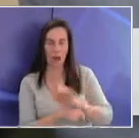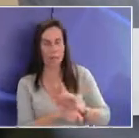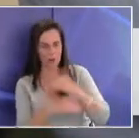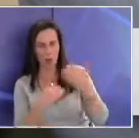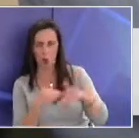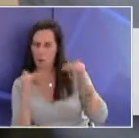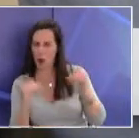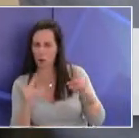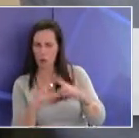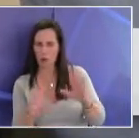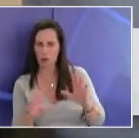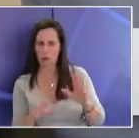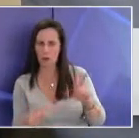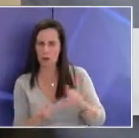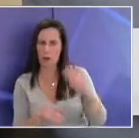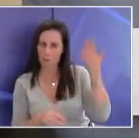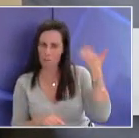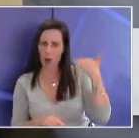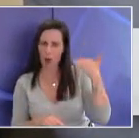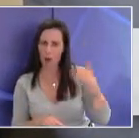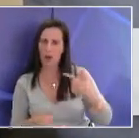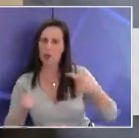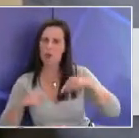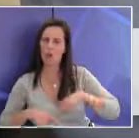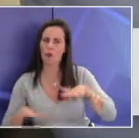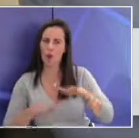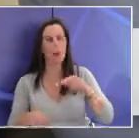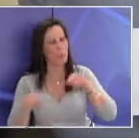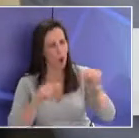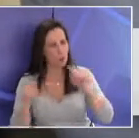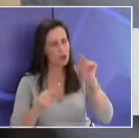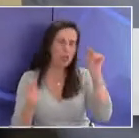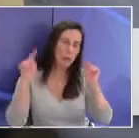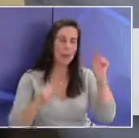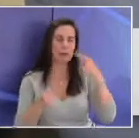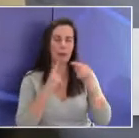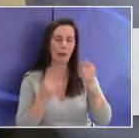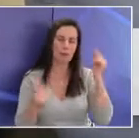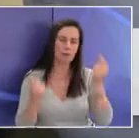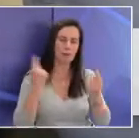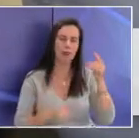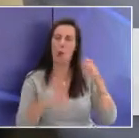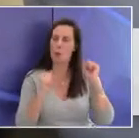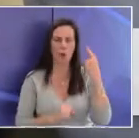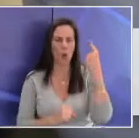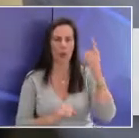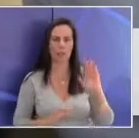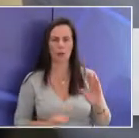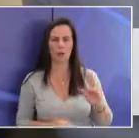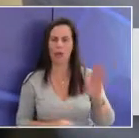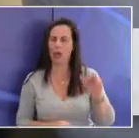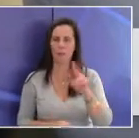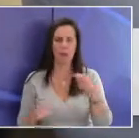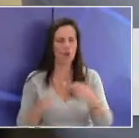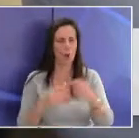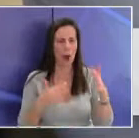פחות, בשיחות שהיינו פעם, אני לא יושב ראש קואליציה, פה ושם אני מדבר איתו, הוא בטוח בעצמו, גם בנושא